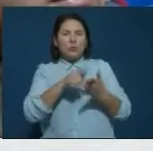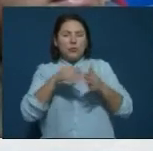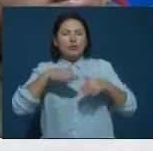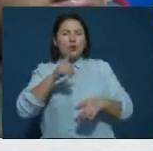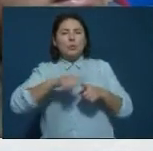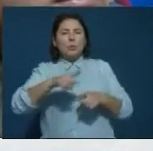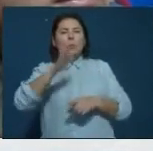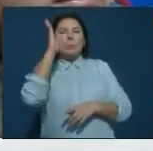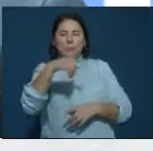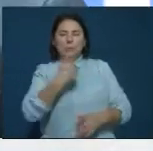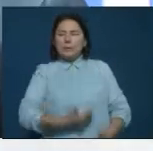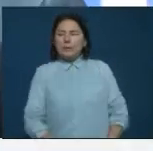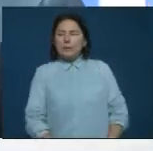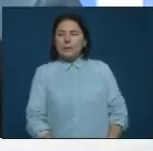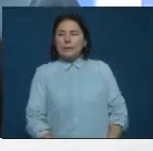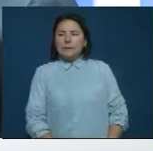решение